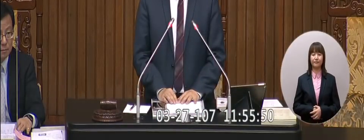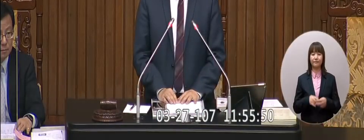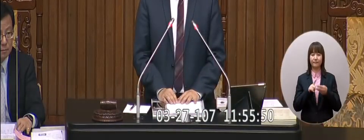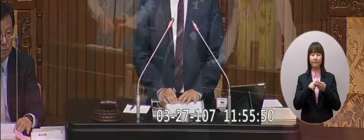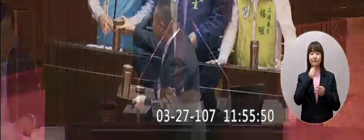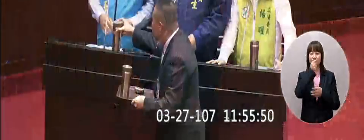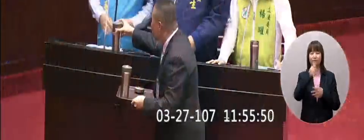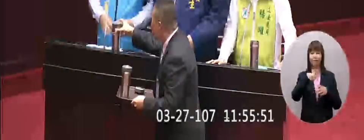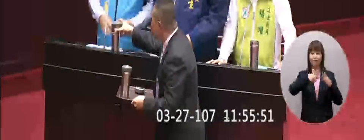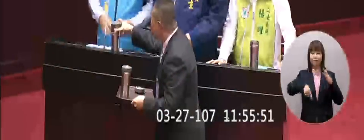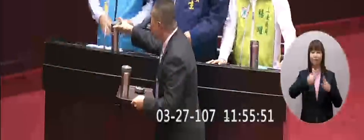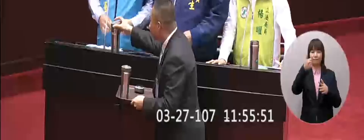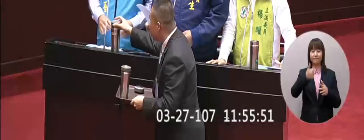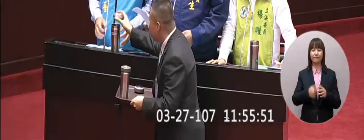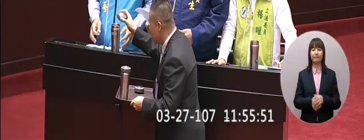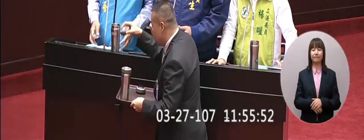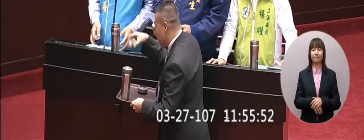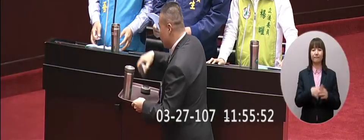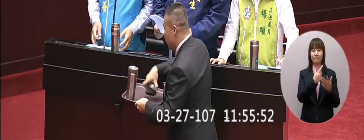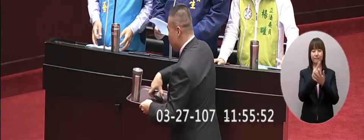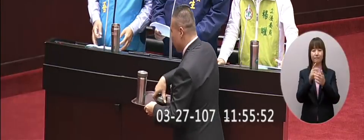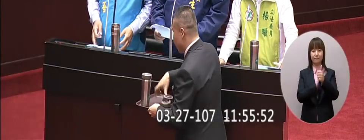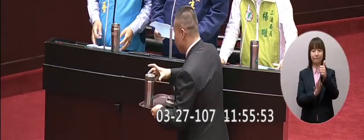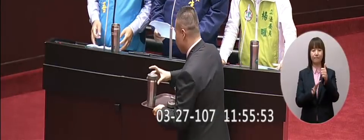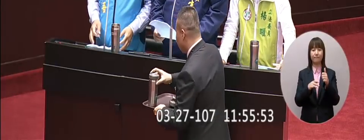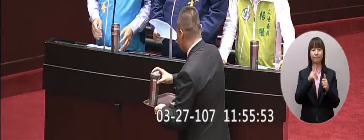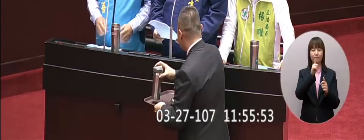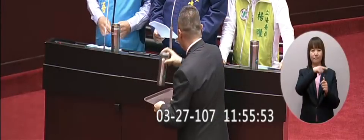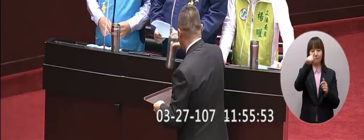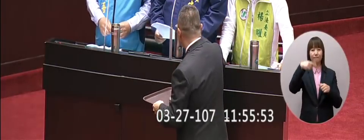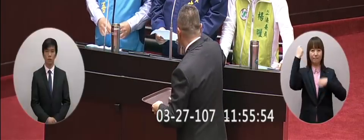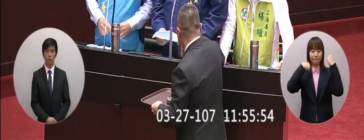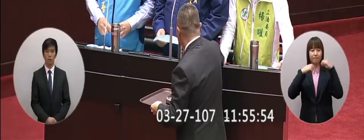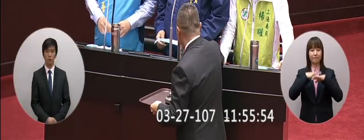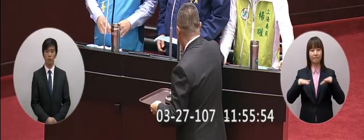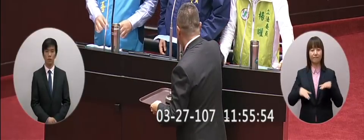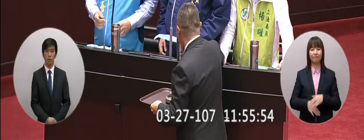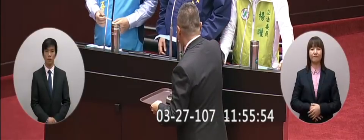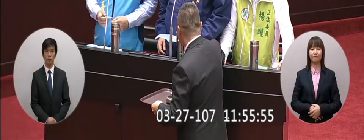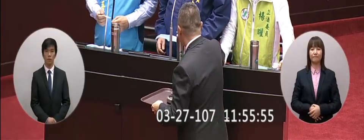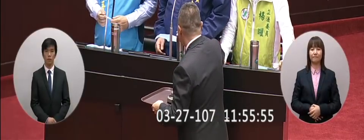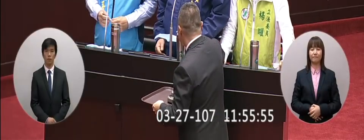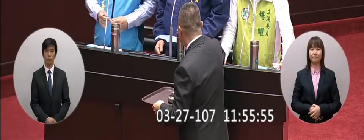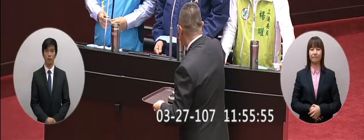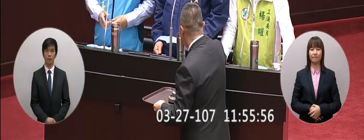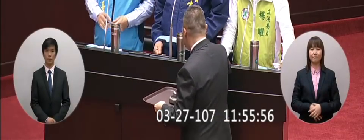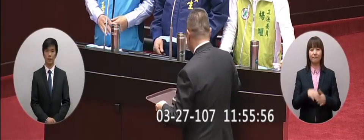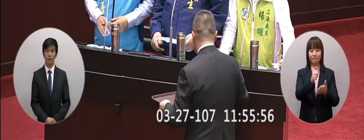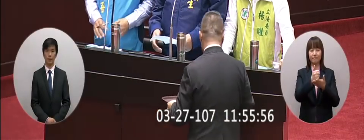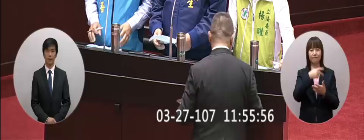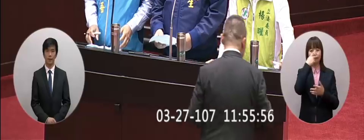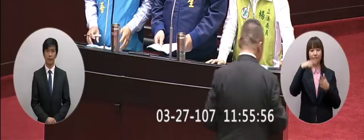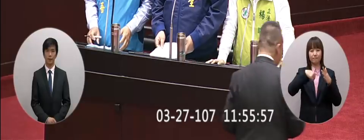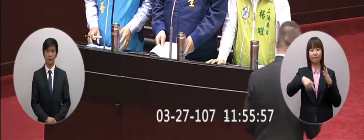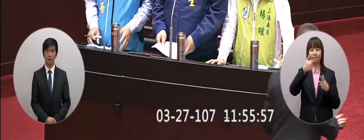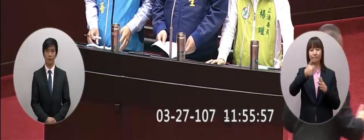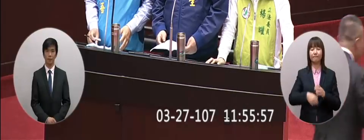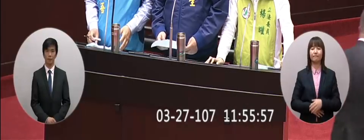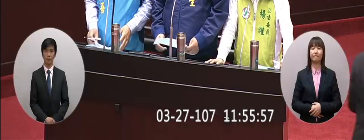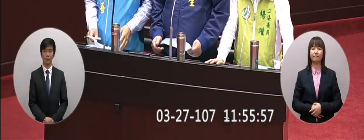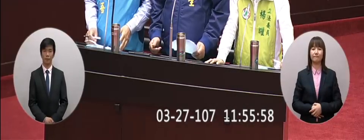主席、院长，我们各部会首长，大家早安。是不是请主席请赖院长？ 请赖院长。